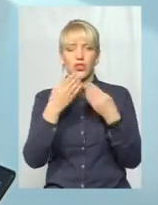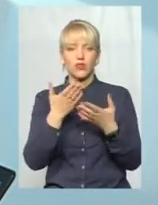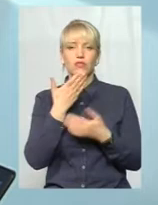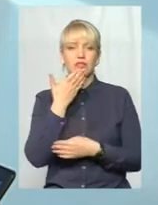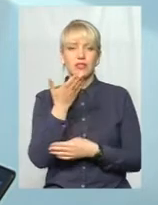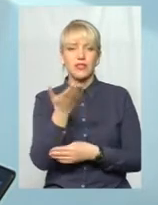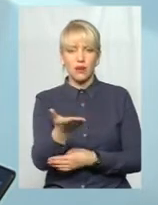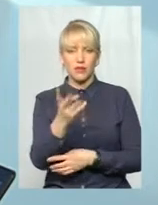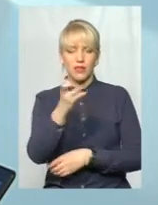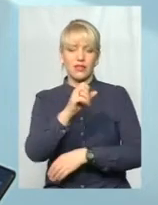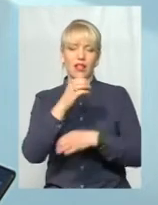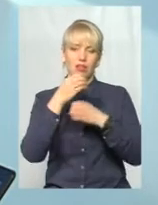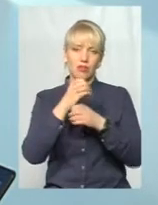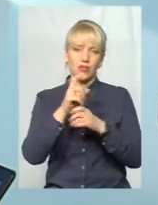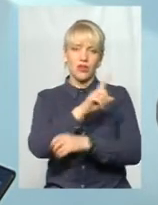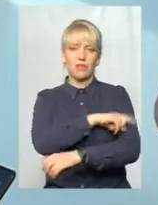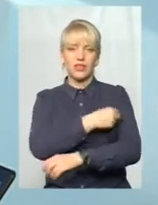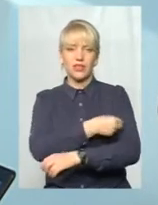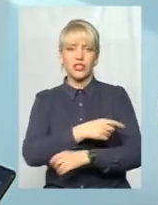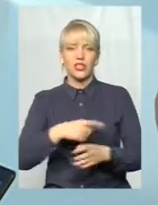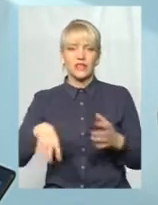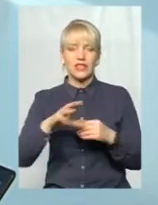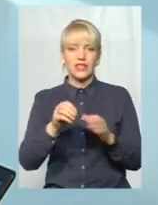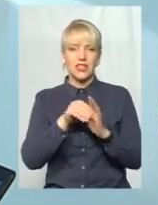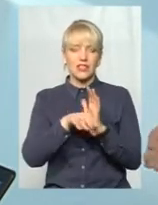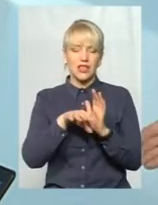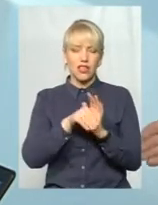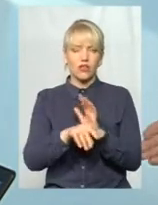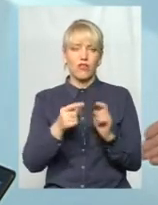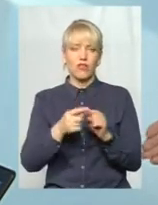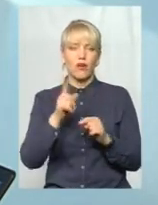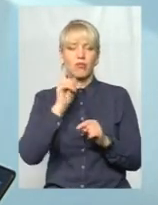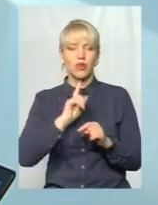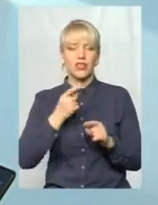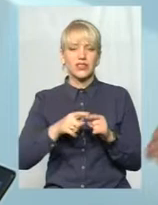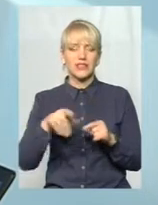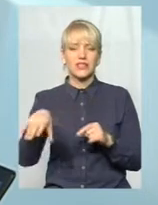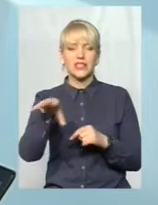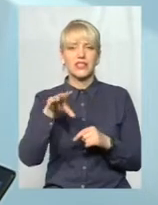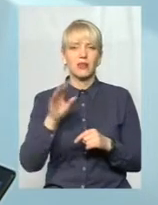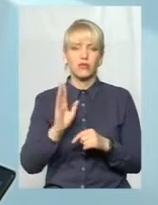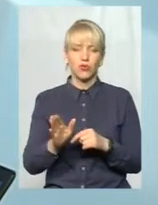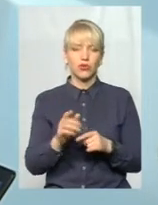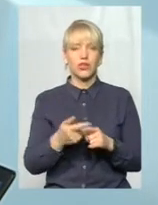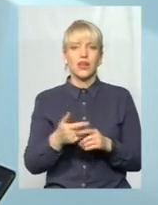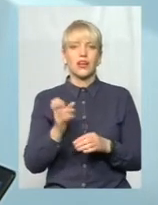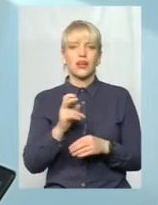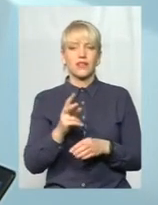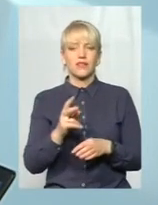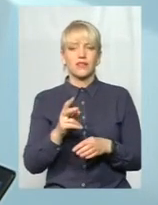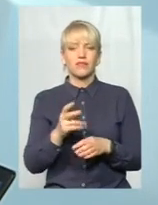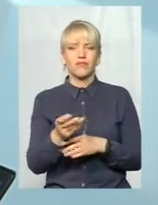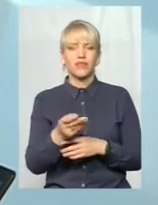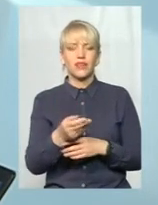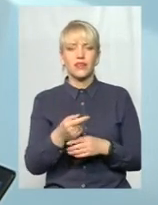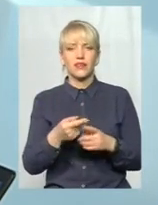дають запити на медичні частини. І оця вся складова, поки вони пройдуть оці всі метарства, поки пройдуть всі відповіді і так далі, тоді